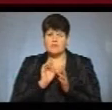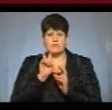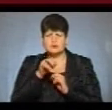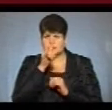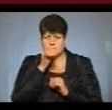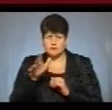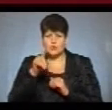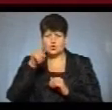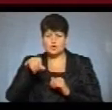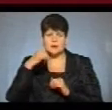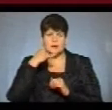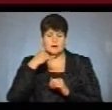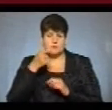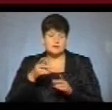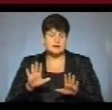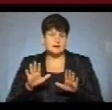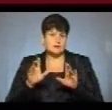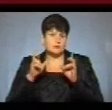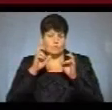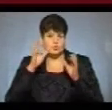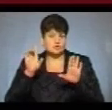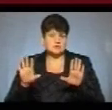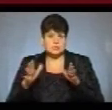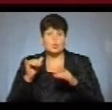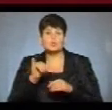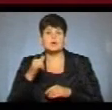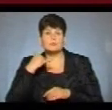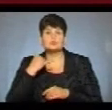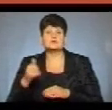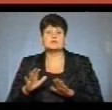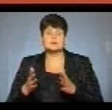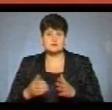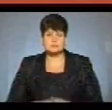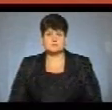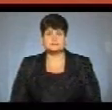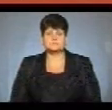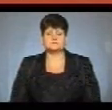номер телефону диспетчера, якби, не дай Бог, щось там стається, що куди подзвонить в разі чого.